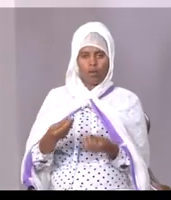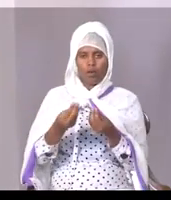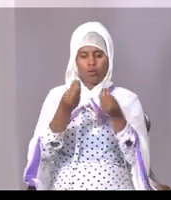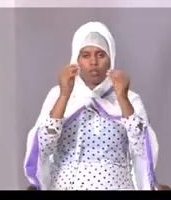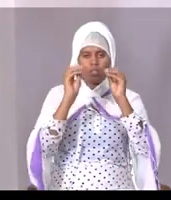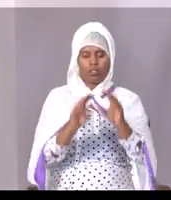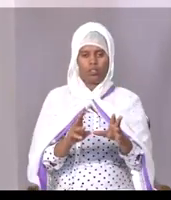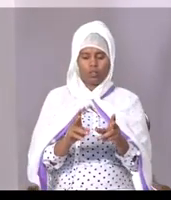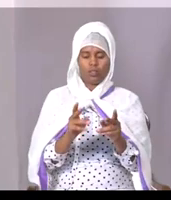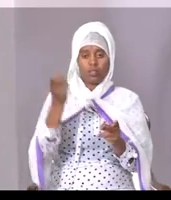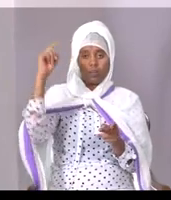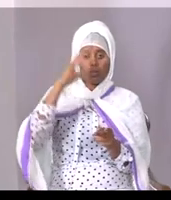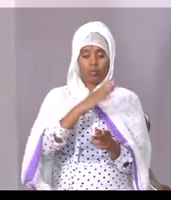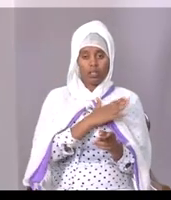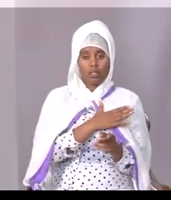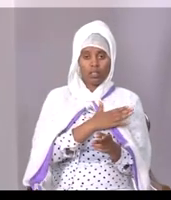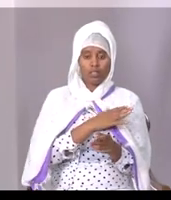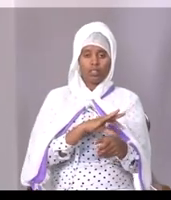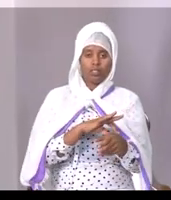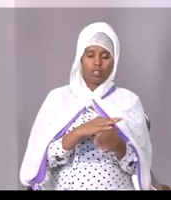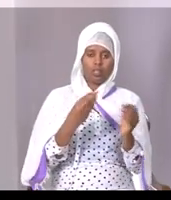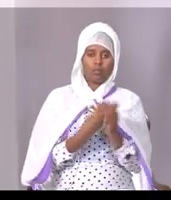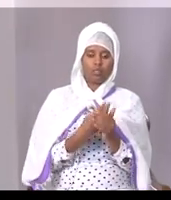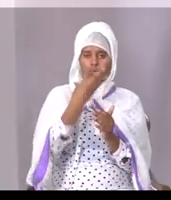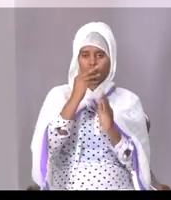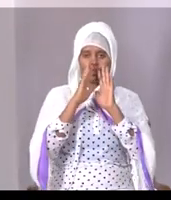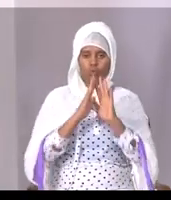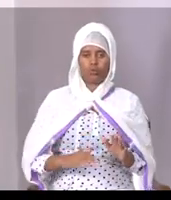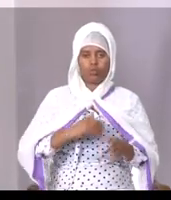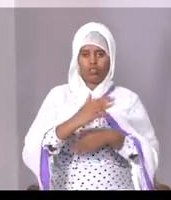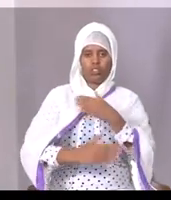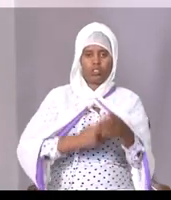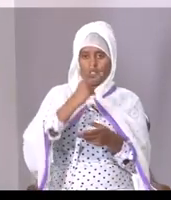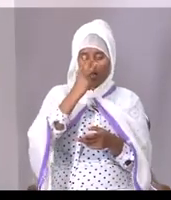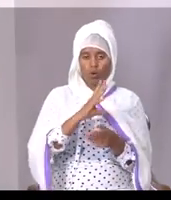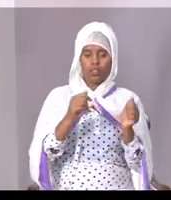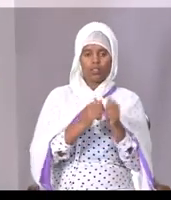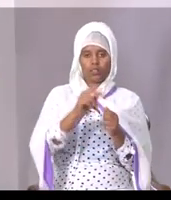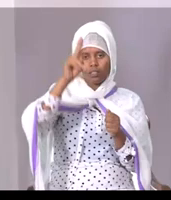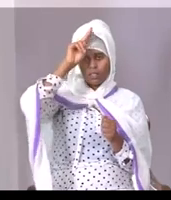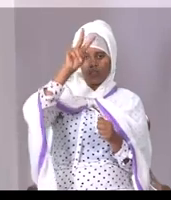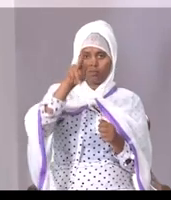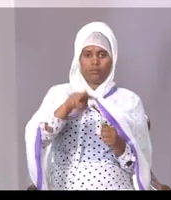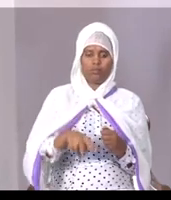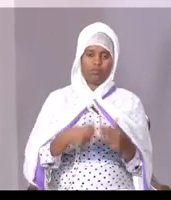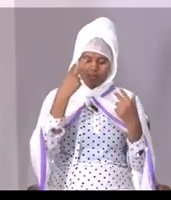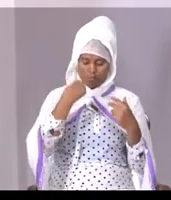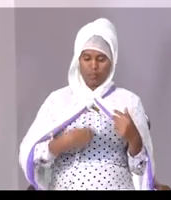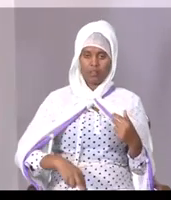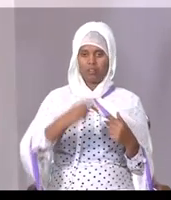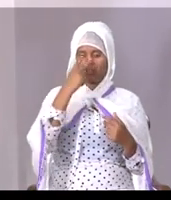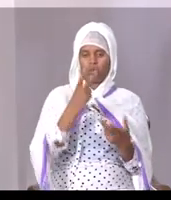ይተሓዝ ማለት ልክዕ ክርስቶስ ኣምላኽና ውካ ምስ ስጉእ ፍፁም ዝተዋሃደ እንትኾነ ሰይጣን ግን እቲ ስጋዊ ነገር ጥራይ ብምርኣይ